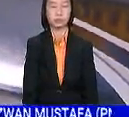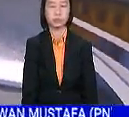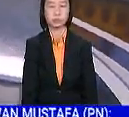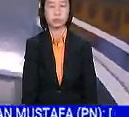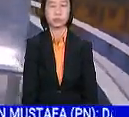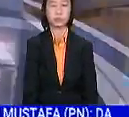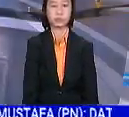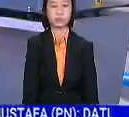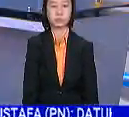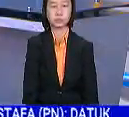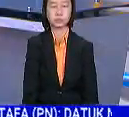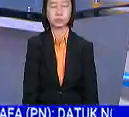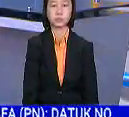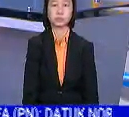Kembangan yaitu sebelum